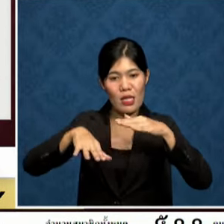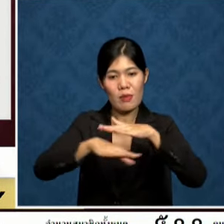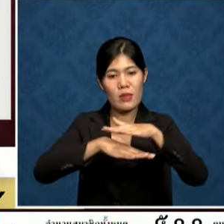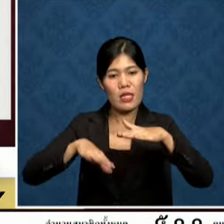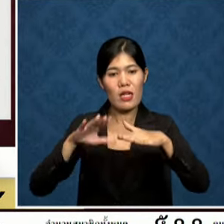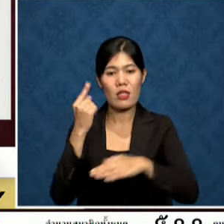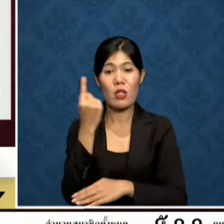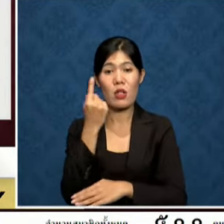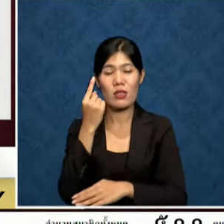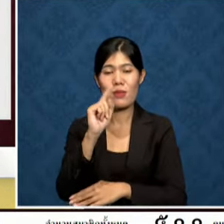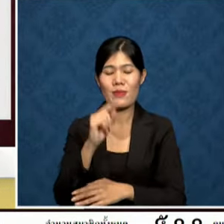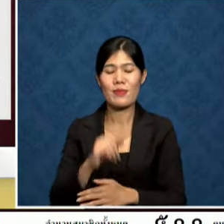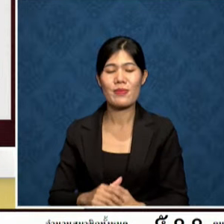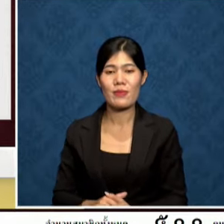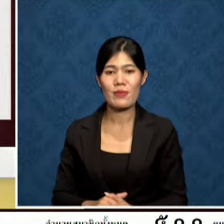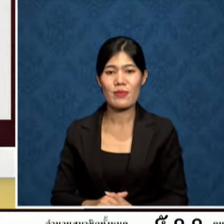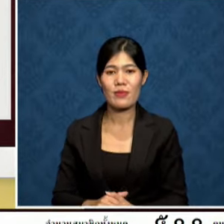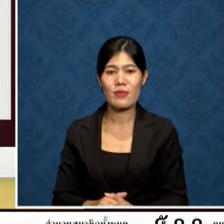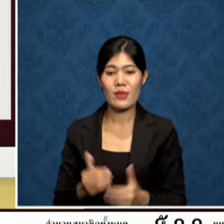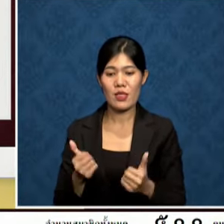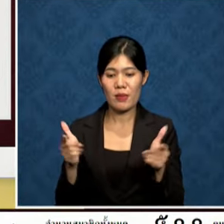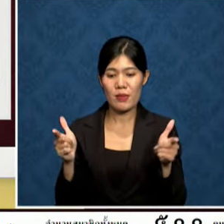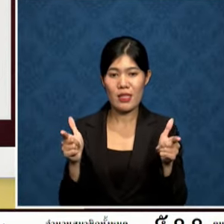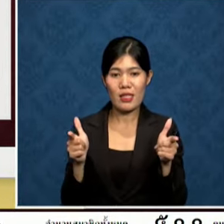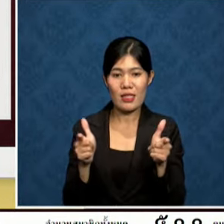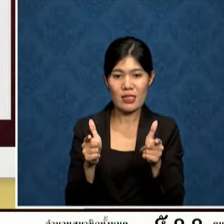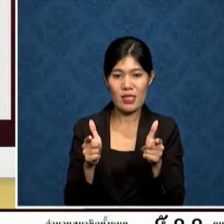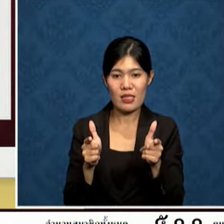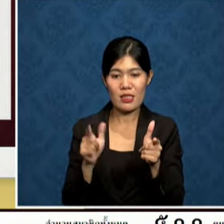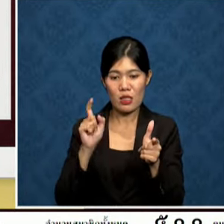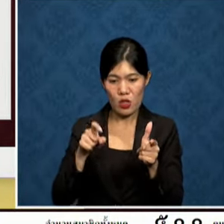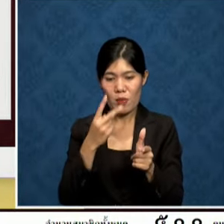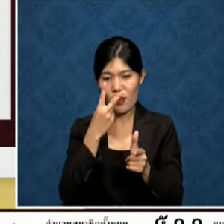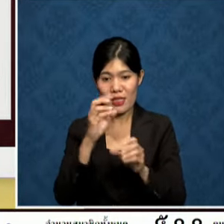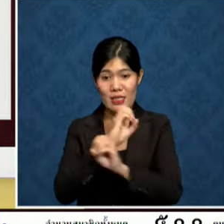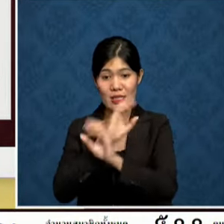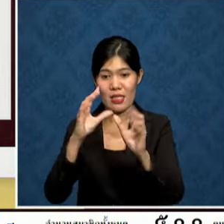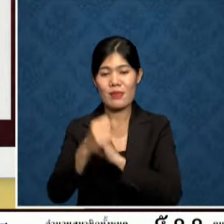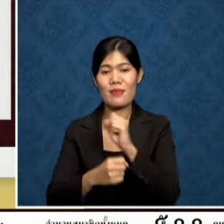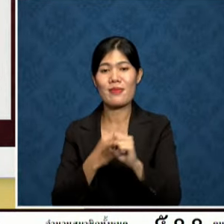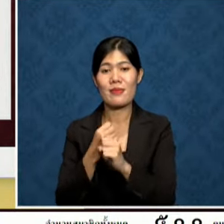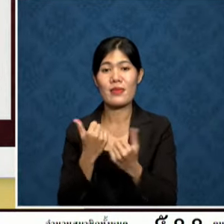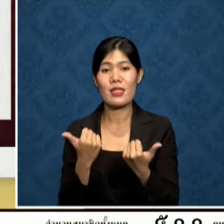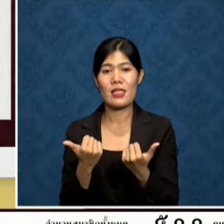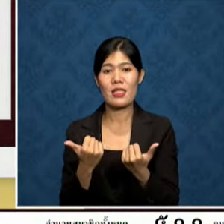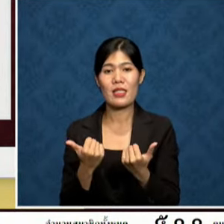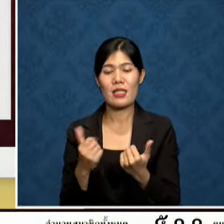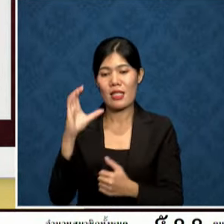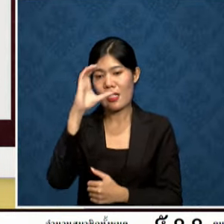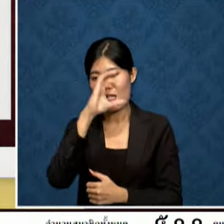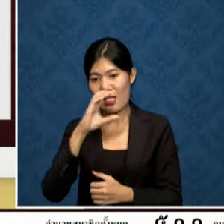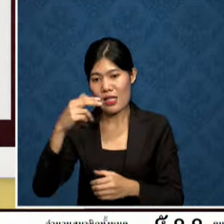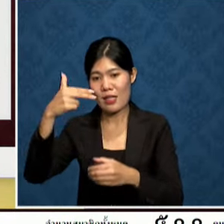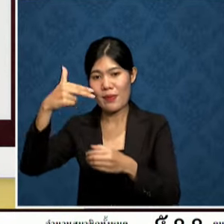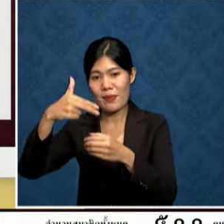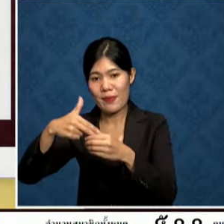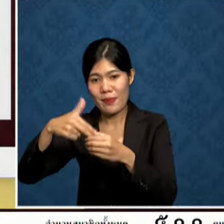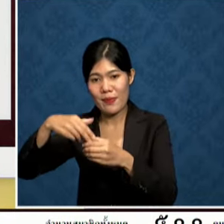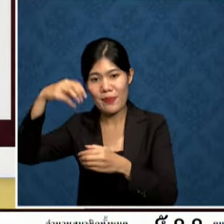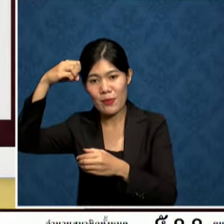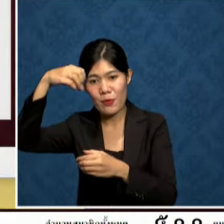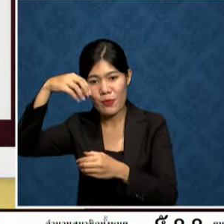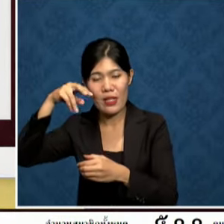ระยะสั้นแล้วนะคะที่มันจะต้องเกิดผลเห็นผลกันในปีนี้นะคะเอ่อบอกว่าจัดหาแหล่งพลังงานที่เหมาะสมเนี่ยเราไม่รู้เลยว่าเป็น